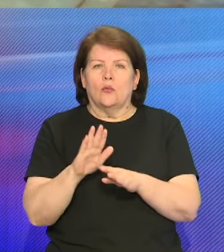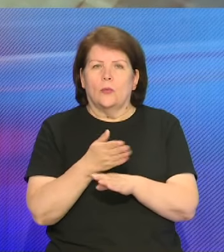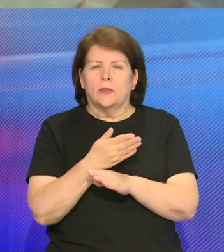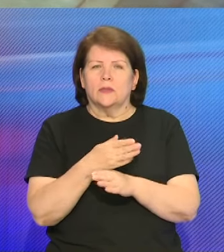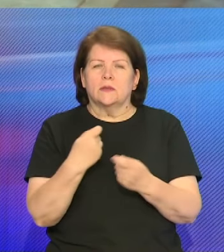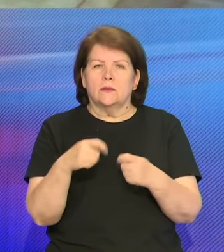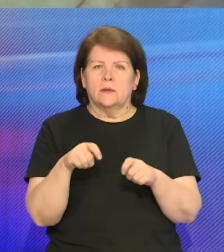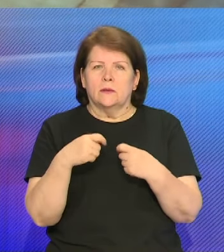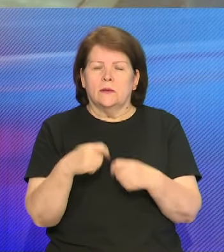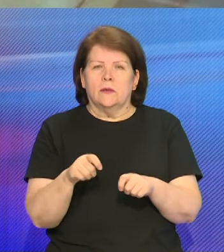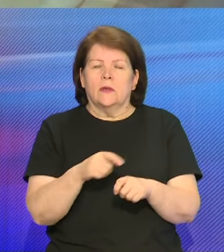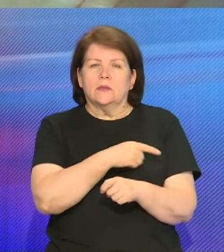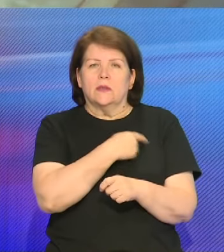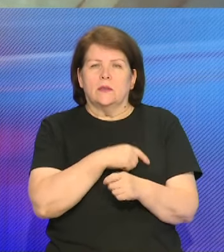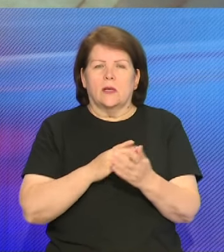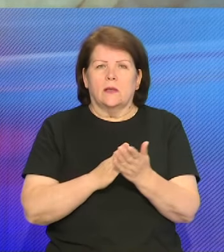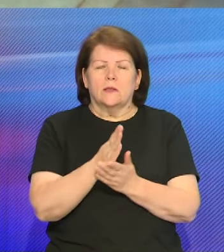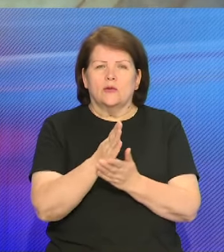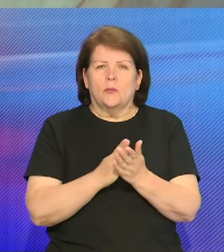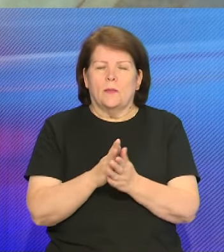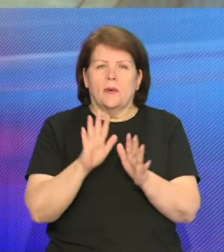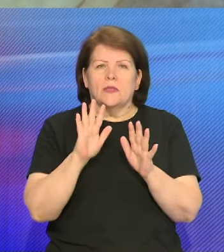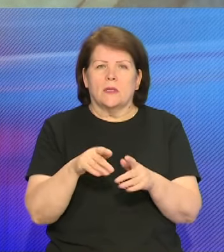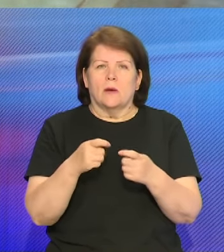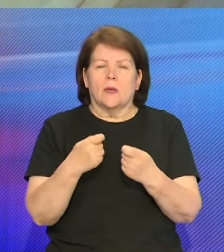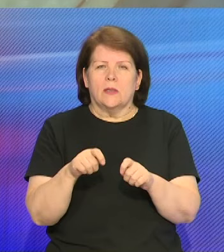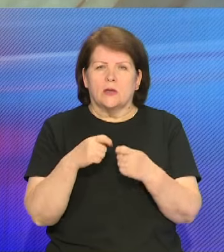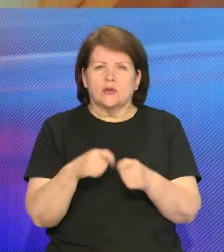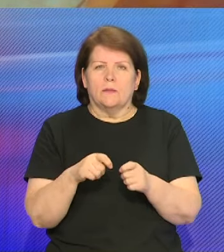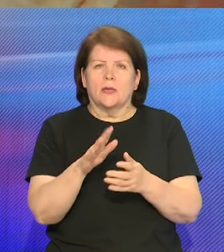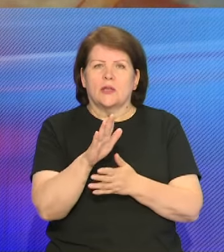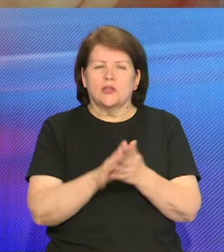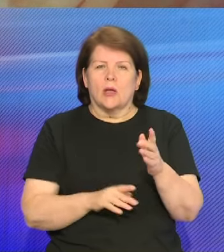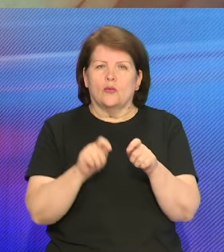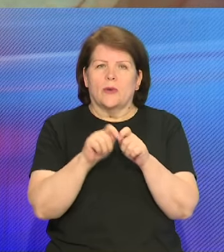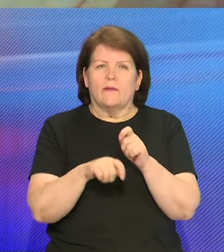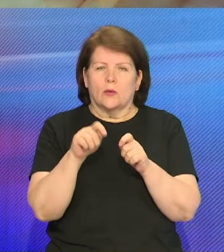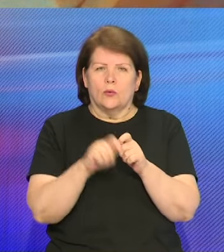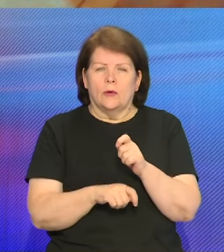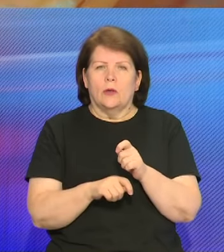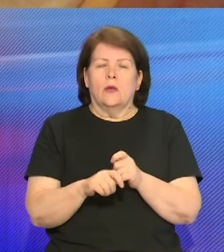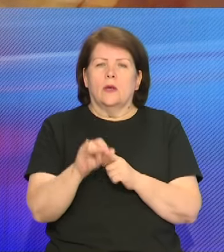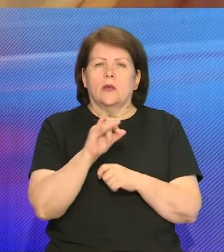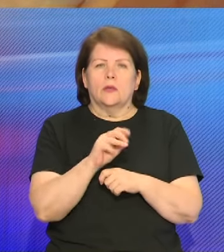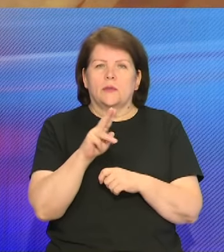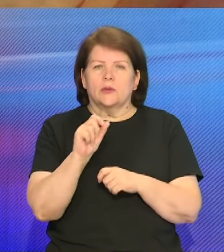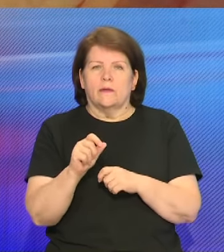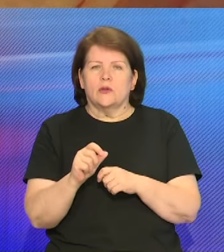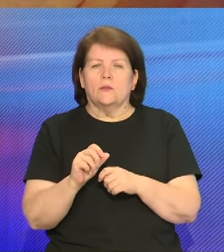Рэйды санітарных службаў па месцах рэалізацыі бахчавых на Гродзеншчыне працягваюцца. Ірына Юшкевіч пабывала ў адным з